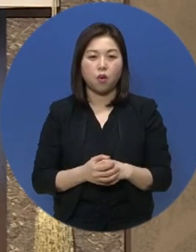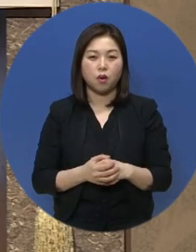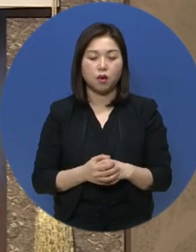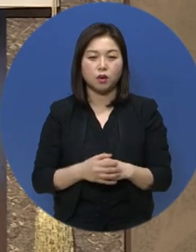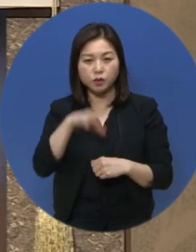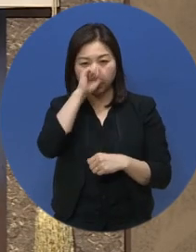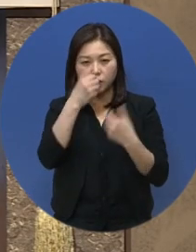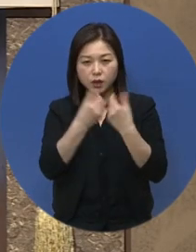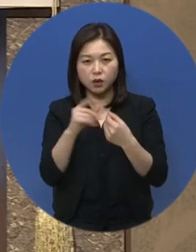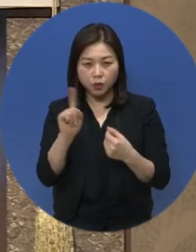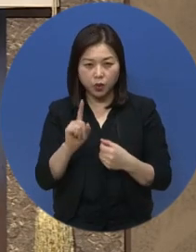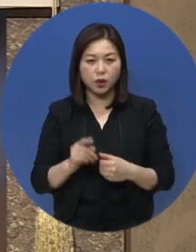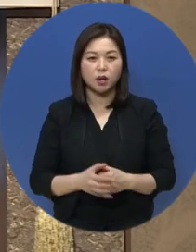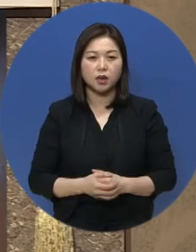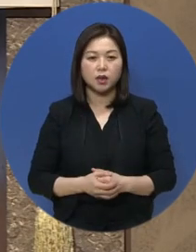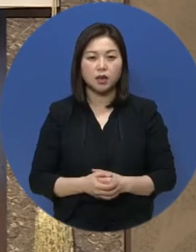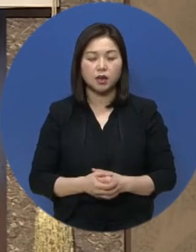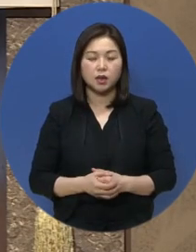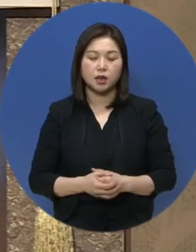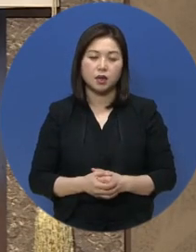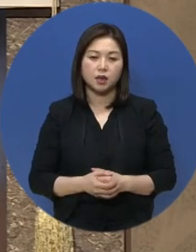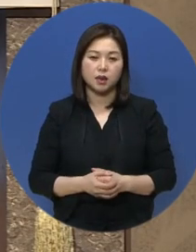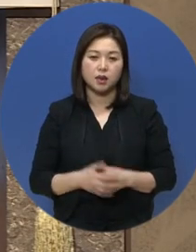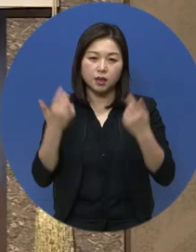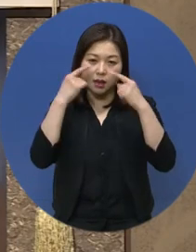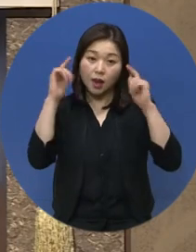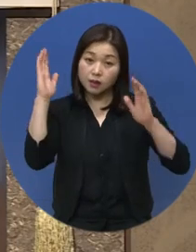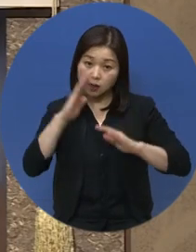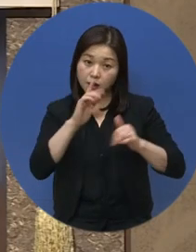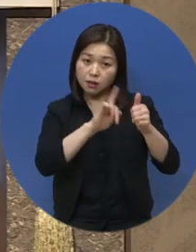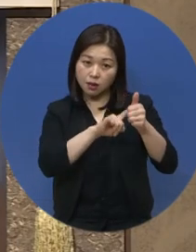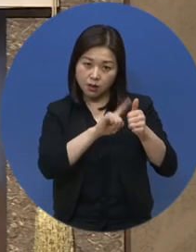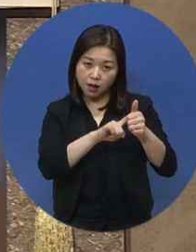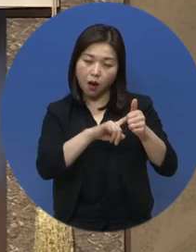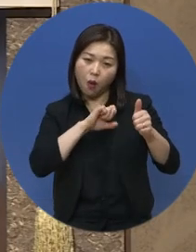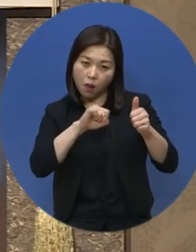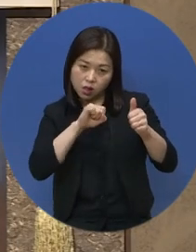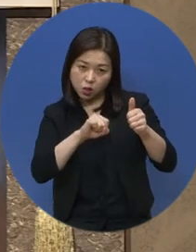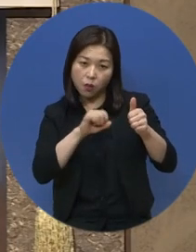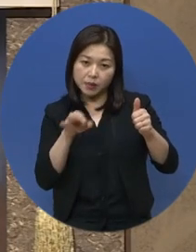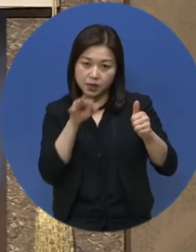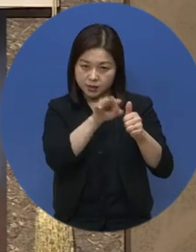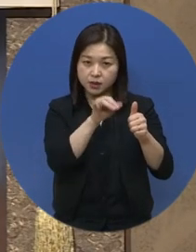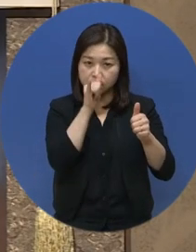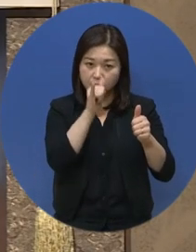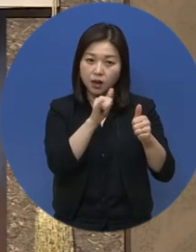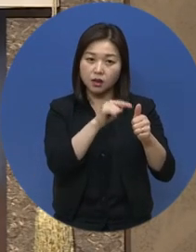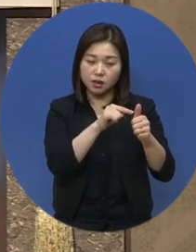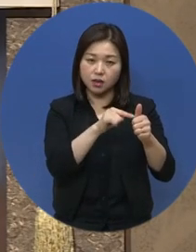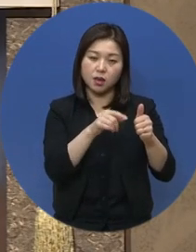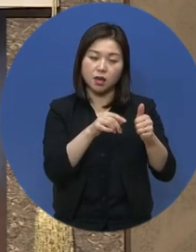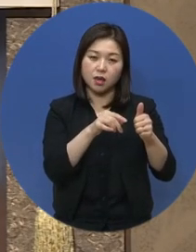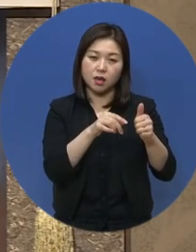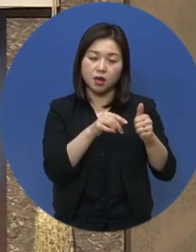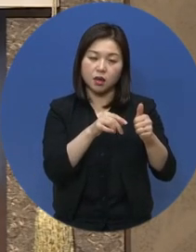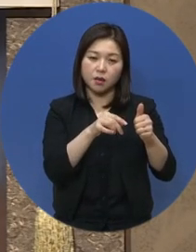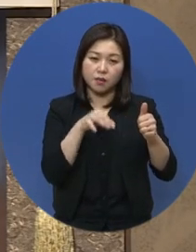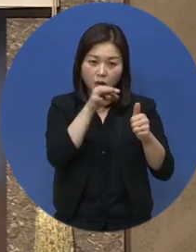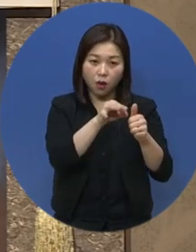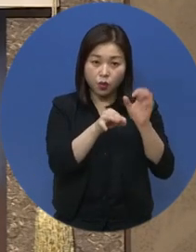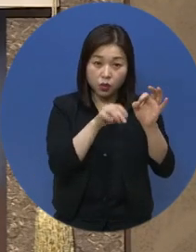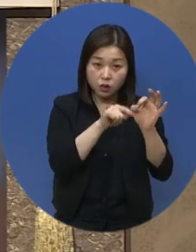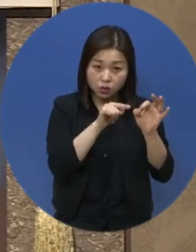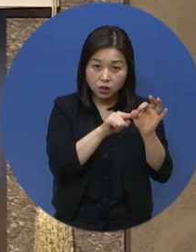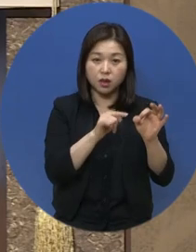좋은 사례는 한 아이한테 저희가 이제 활동비를 조금 지원을 해주고 있는데 네. 그 활동비에서 아이가 필요한